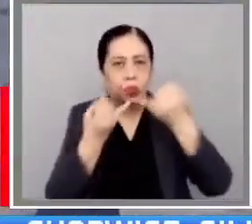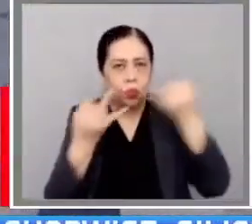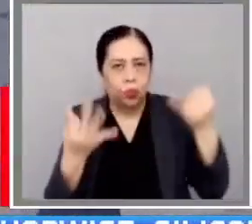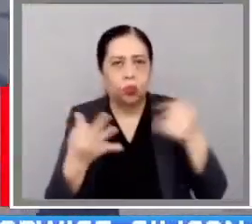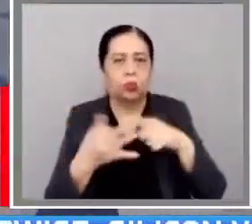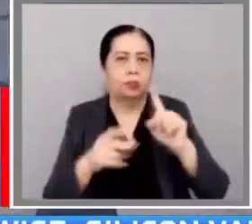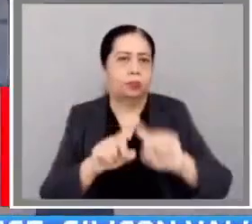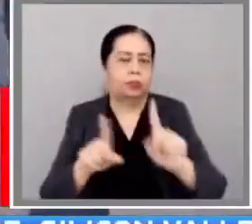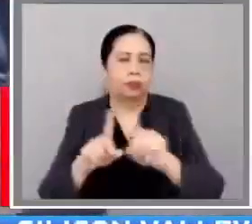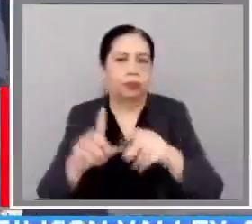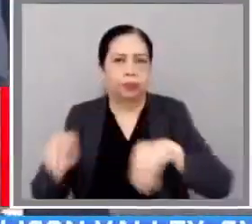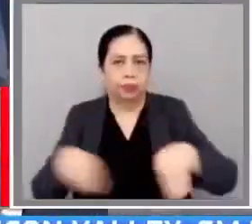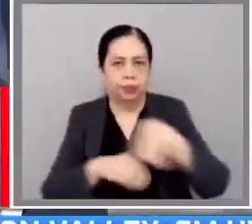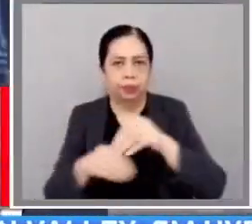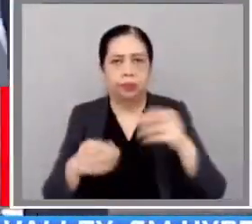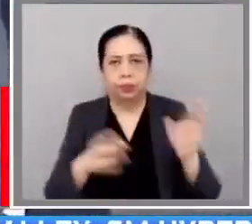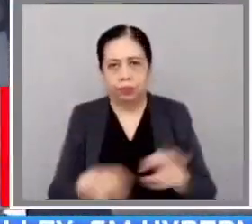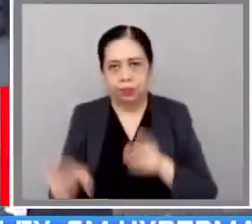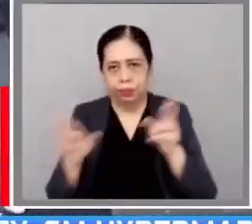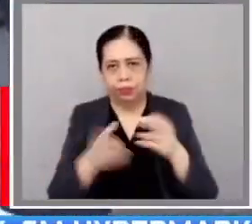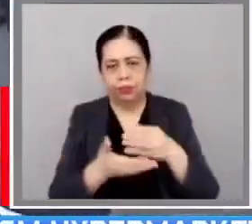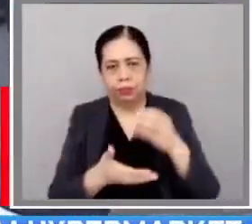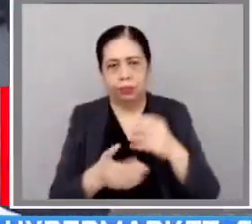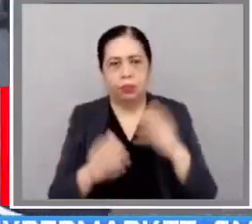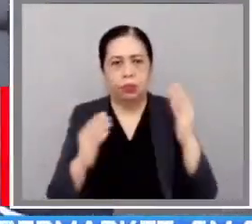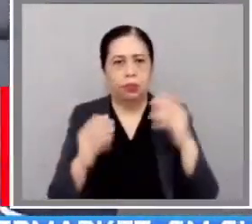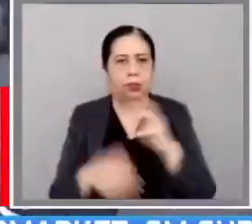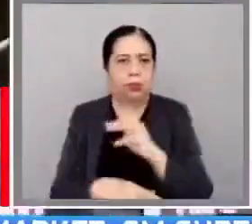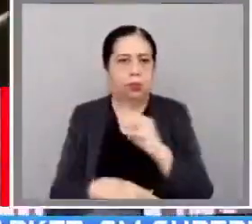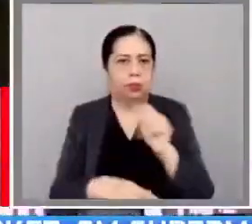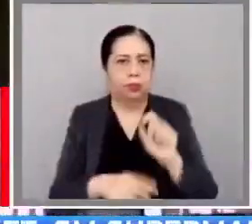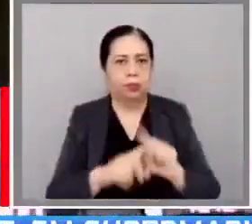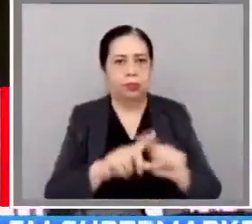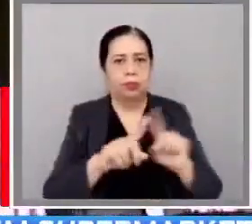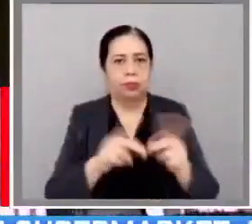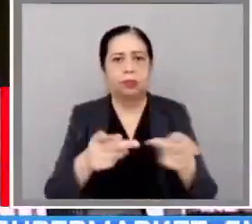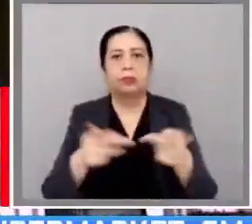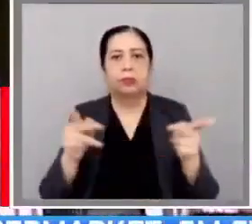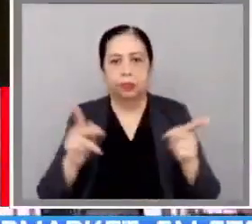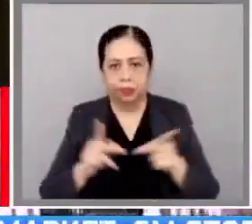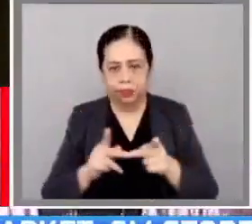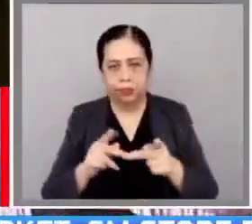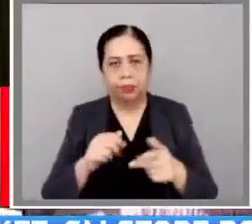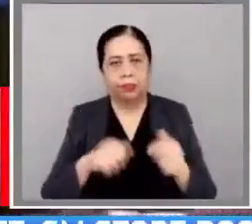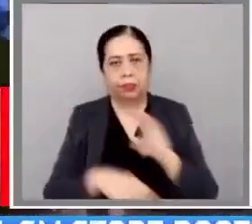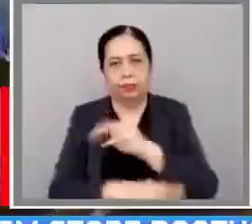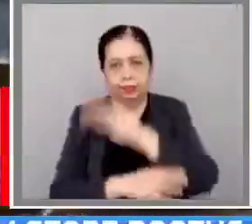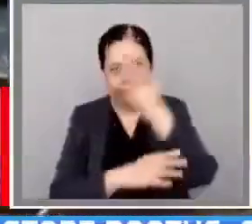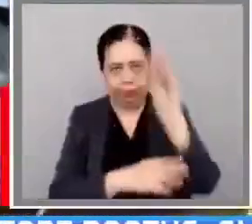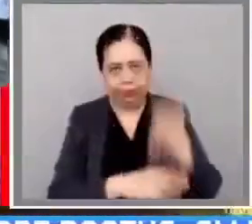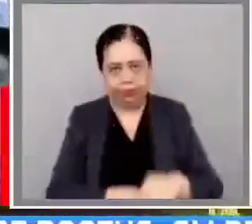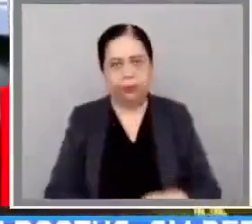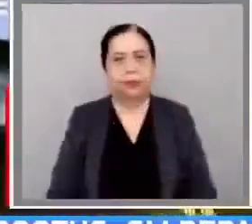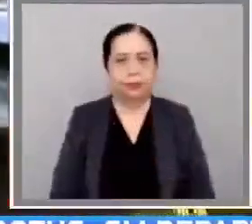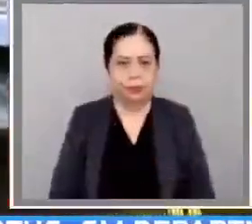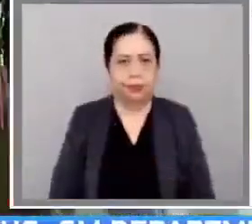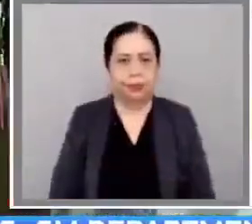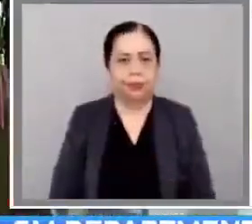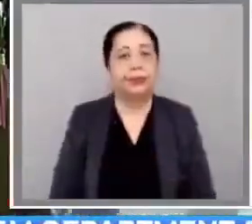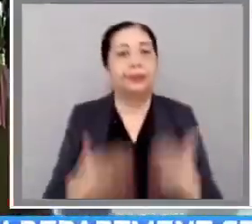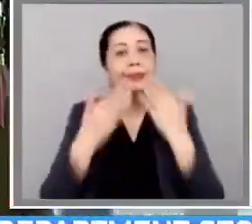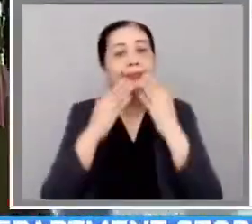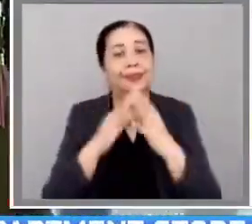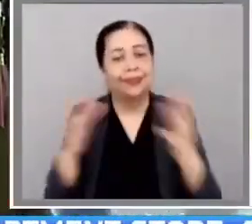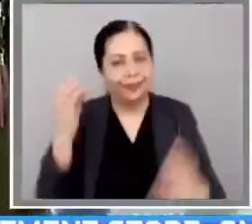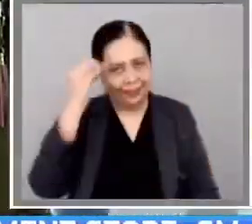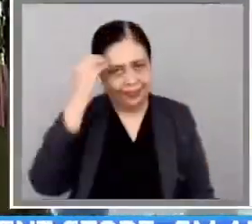pa. Balak ng MMDA na gawin ang proyekto na ito sa iba pang mga lugar sa Metro Manila. Mav? Maraming salamat,